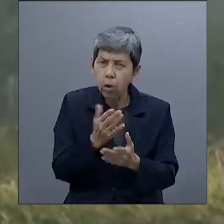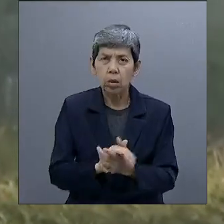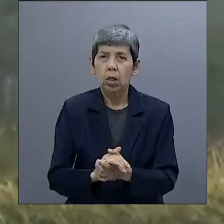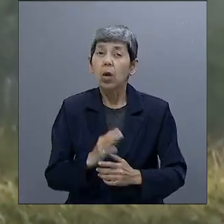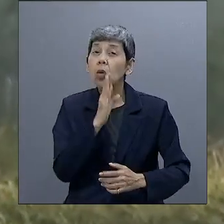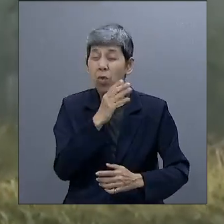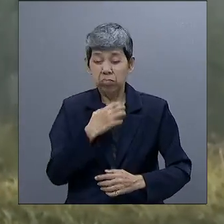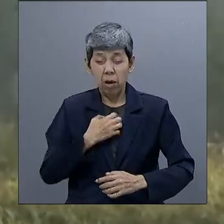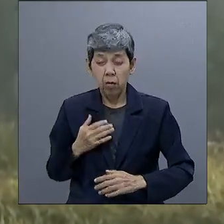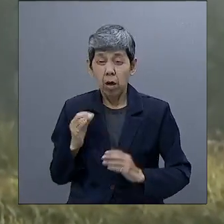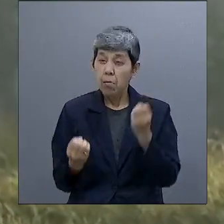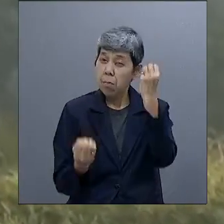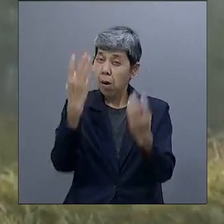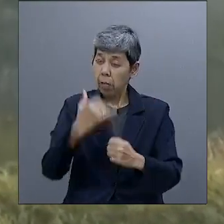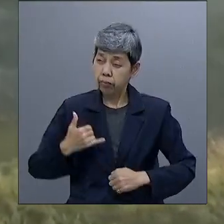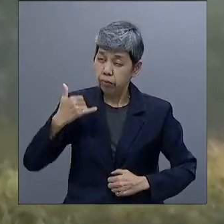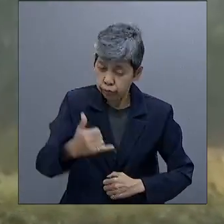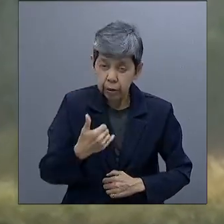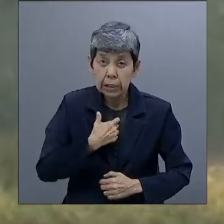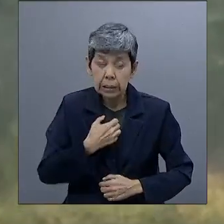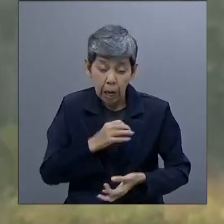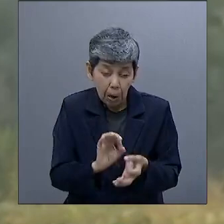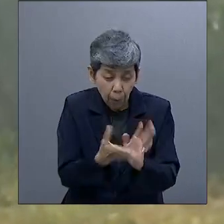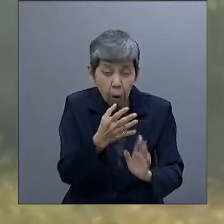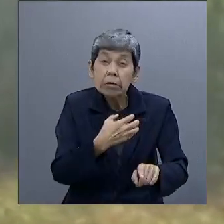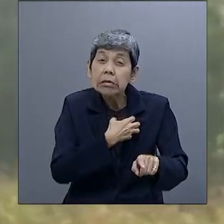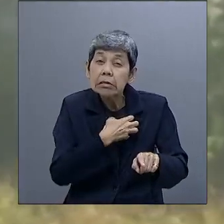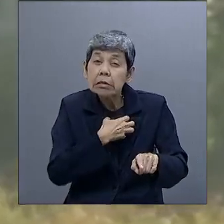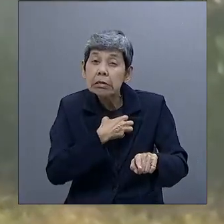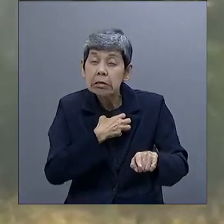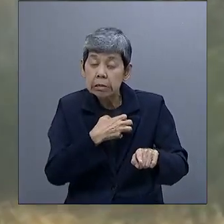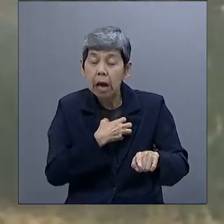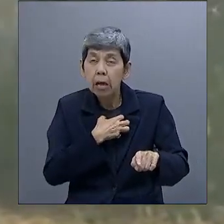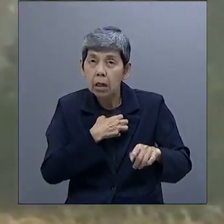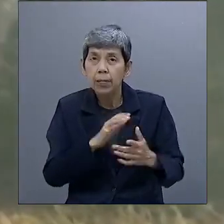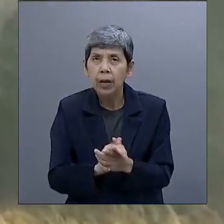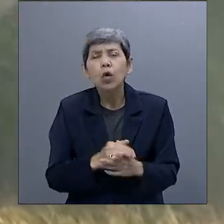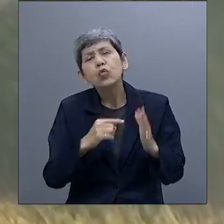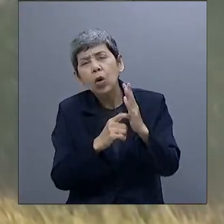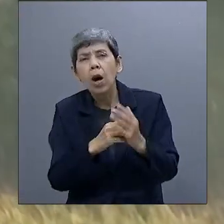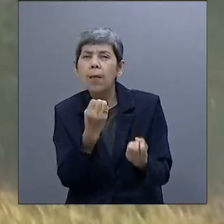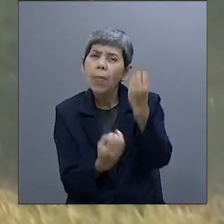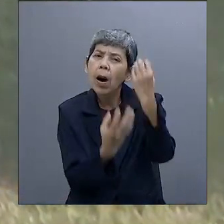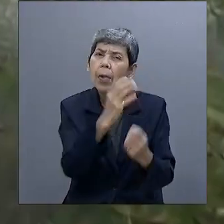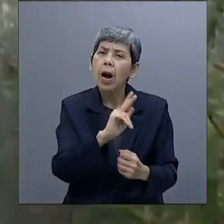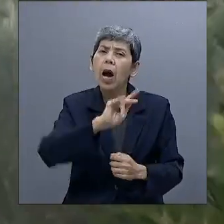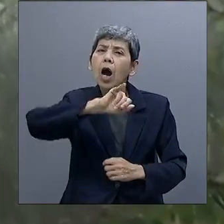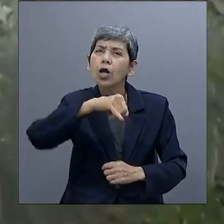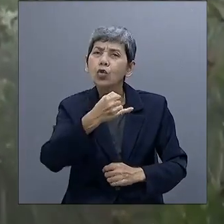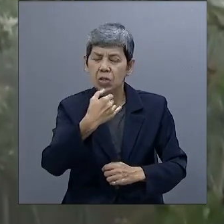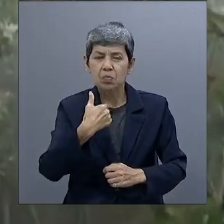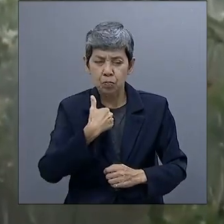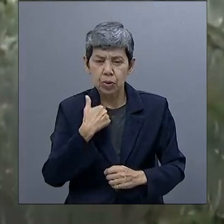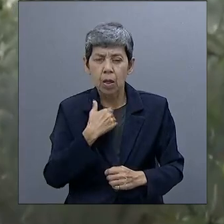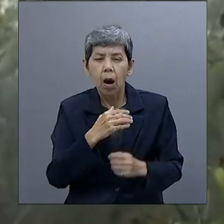ากท่านมีความจำเป็นที่จะต้องใช้ไฟในการจัดการพื้นที่นะครับอย่างเช่นป่ากระจูดนะครับซึ่งมันมีอ